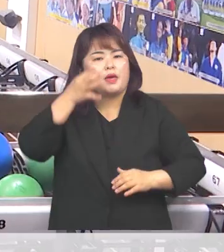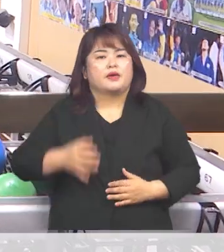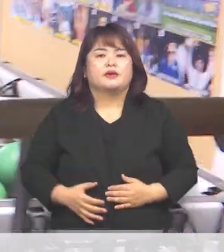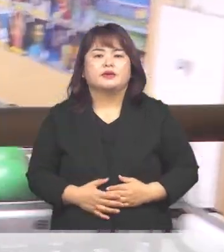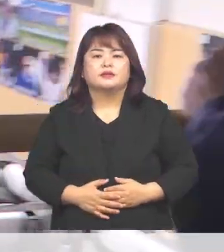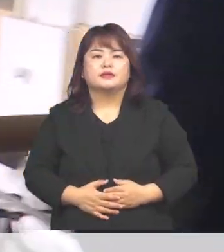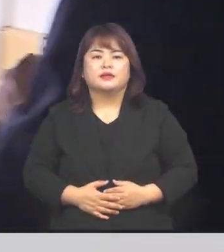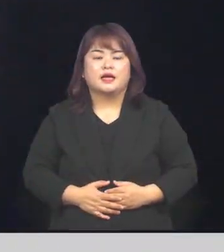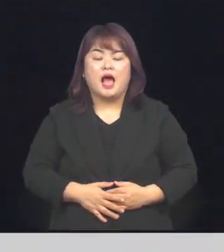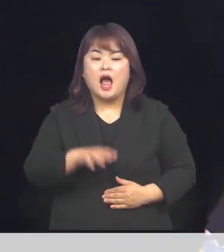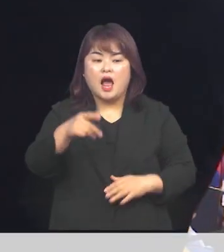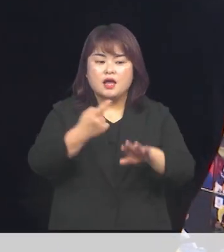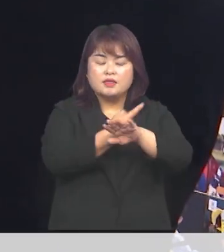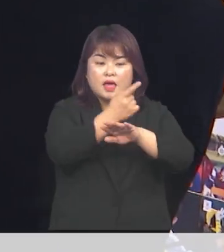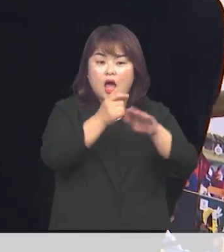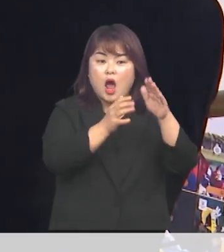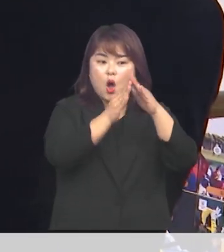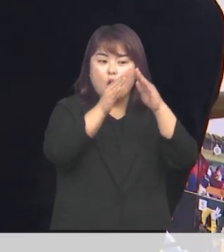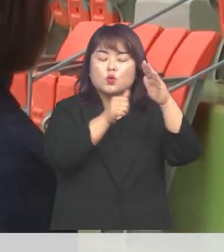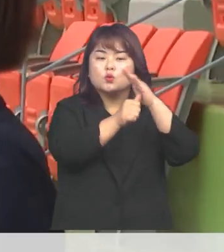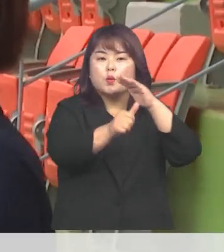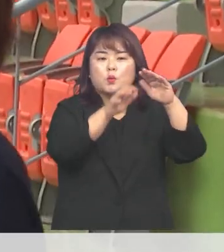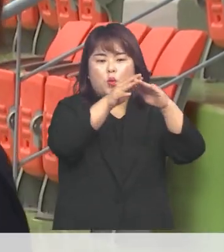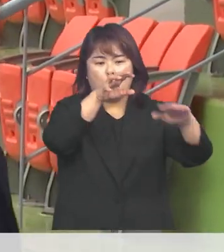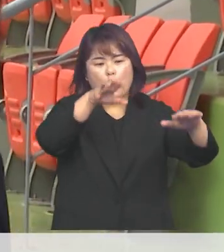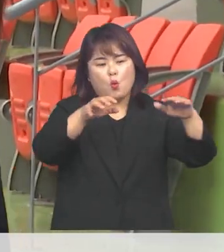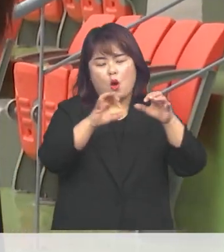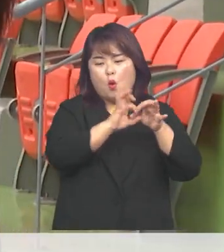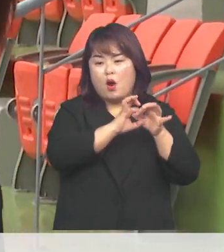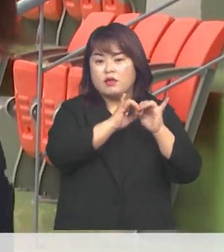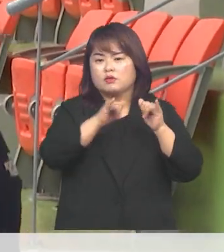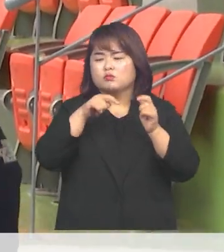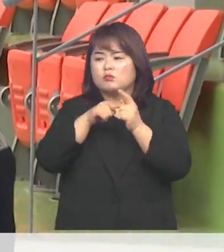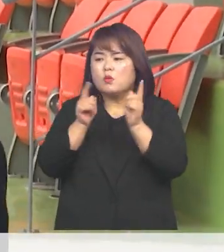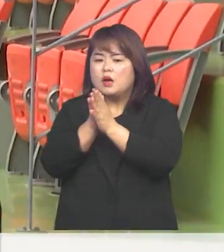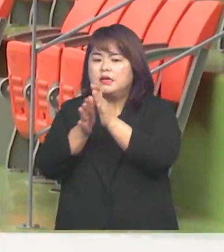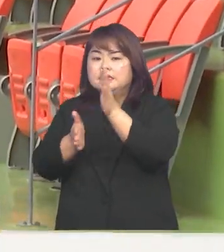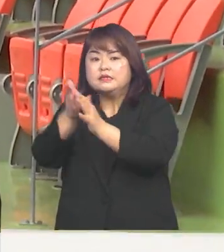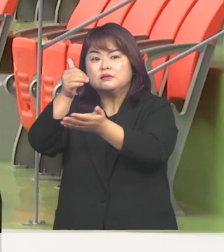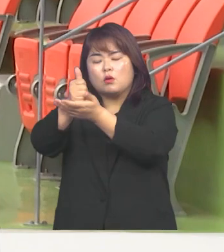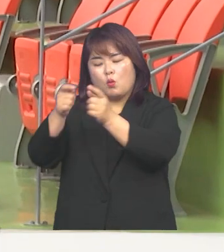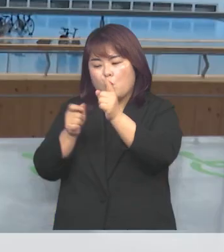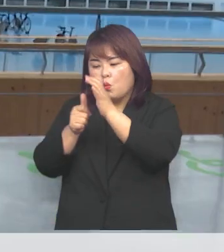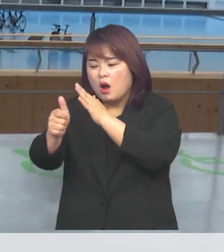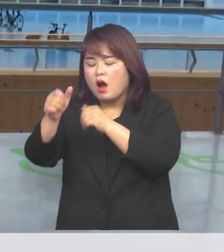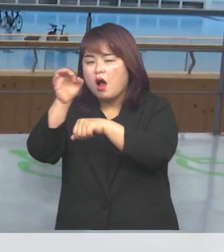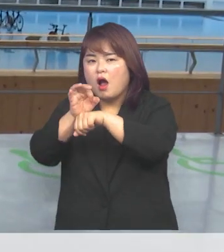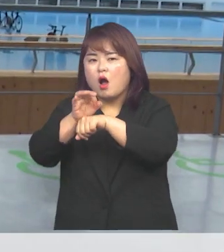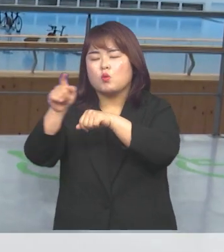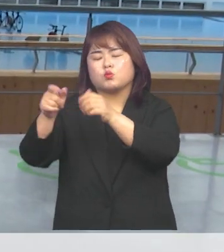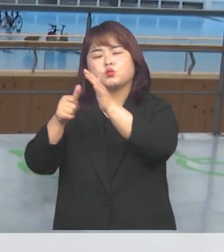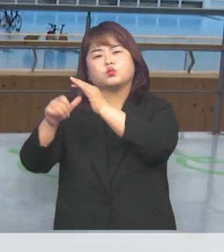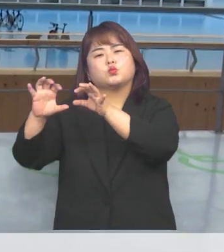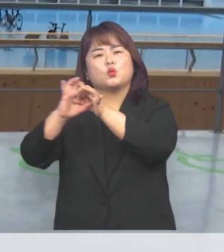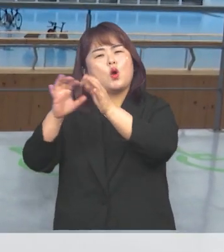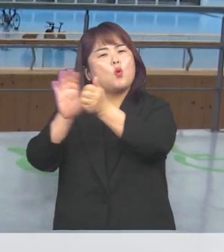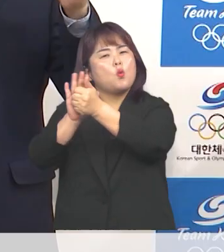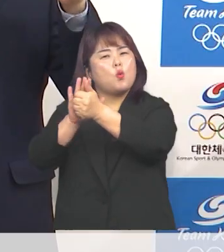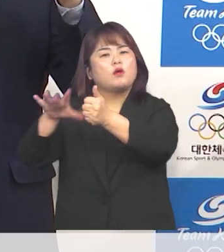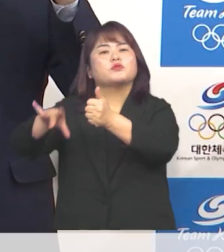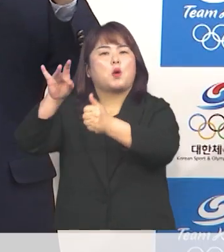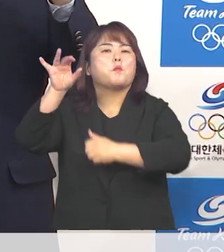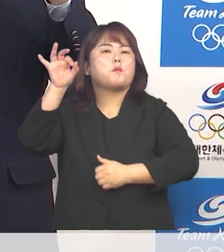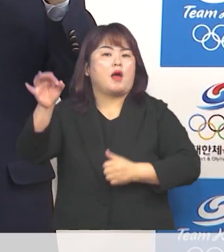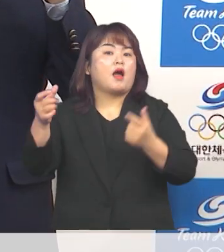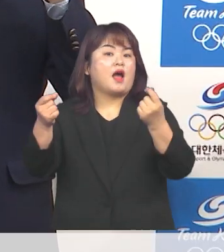지켜봤습니다. 한편 선수촌 관계자는 자치단체장이 직접 선수촌을 방문해 소속 국가대표를 격려한 경우가